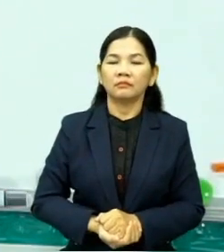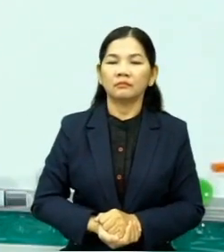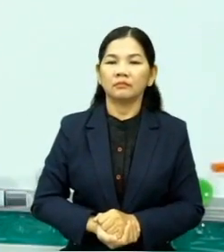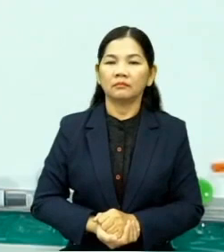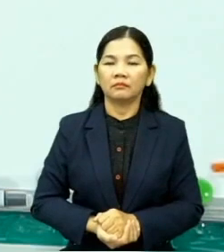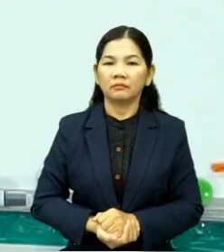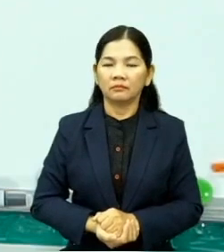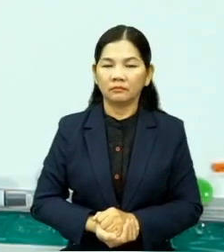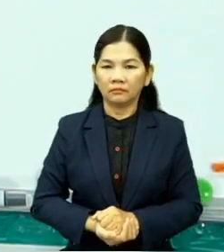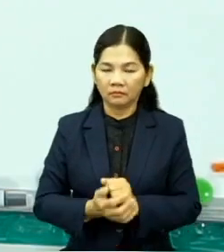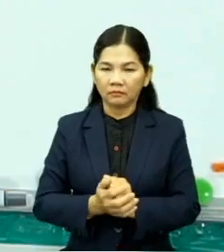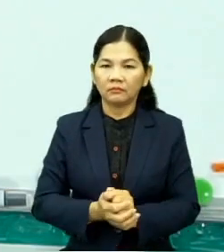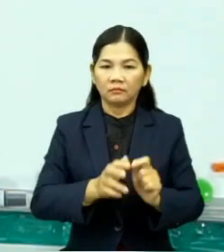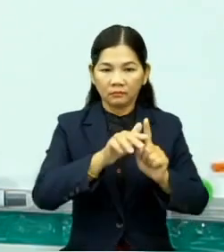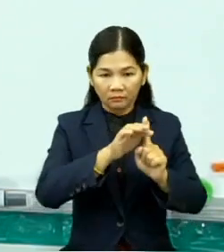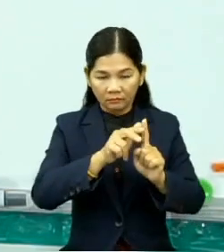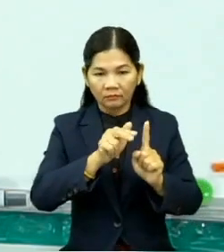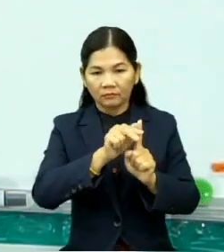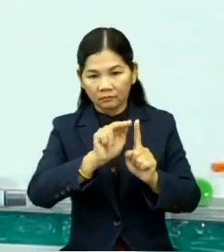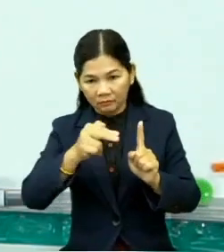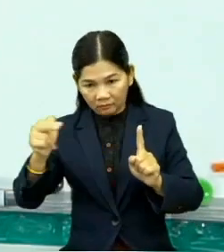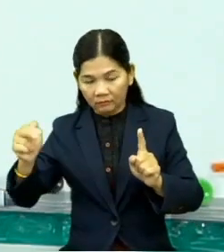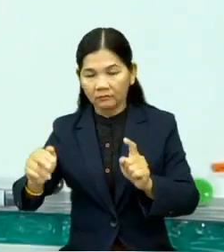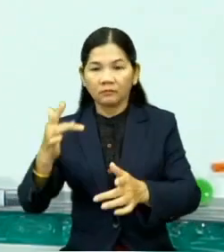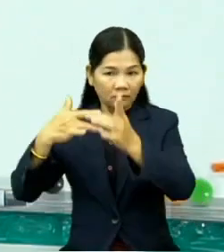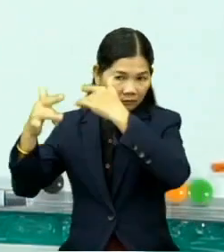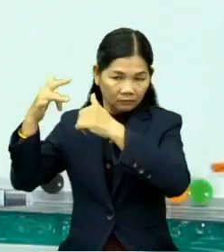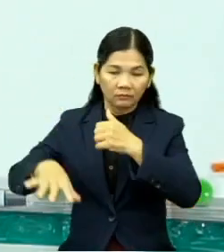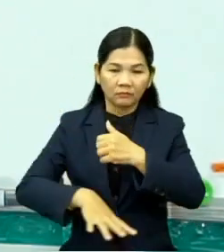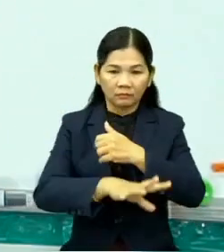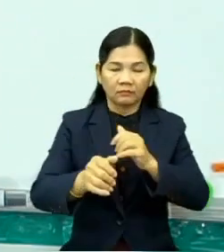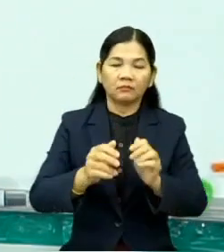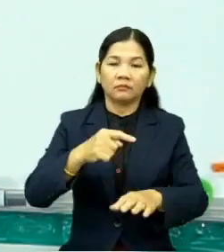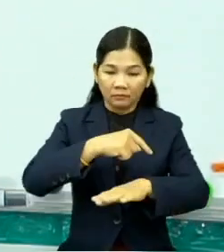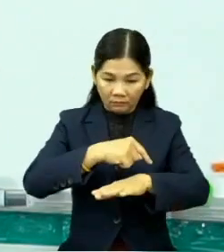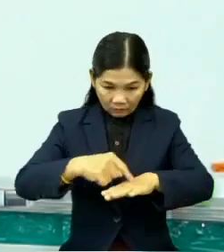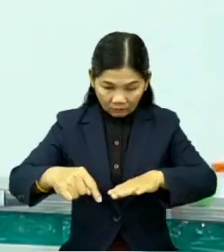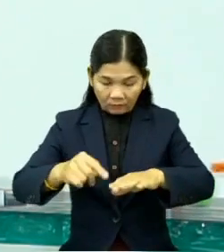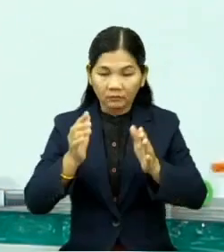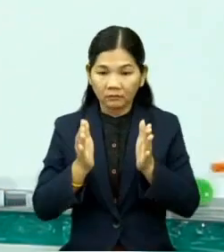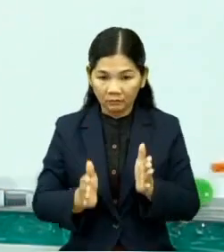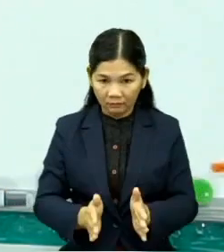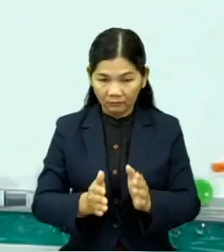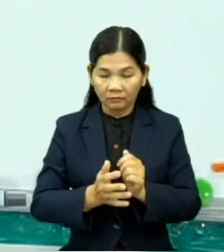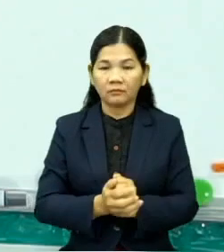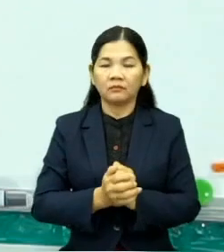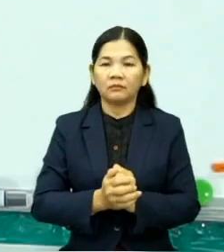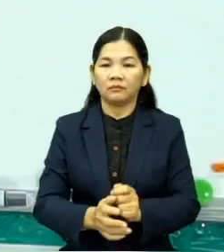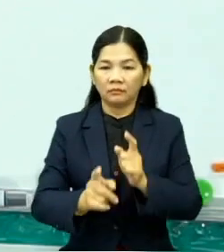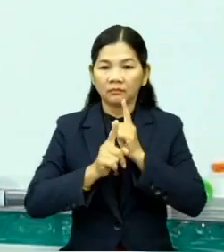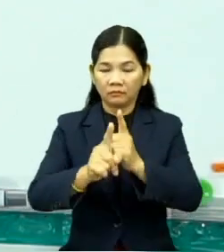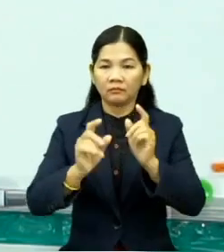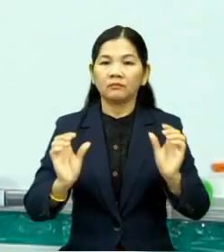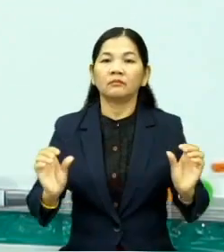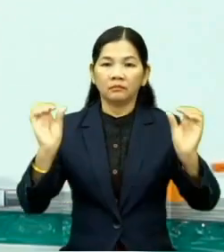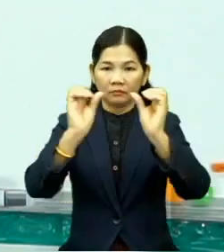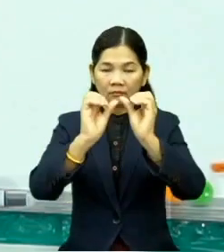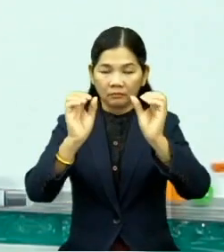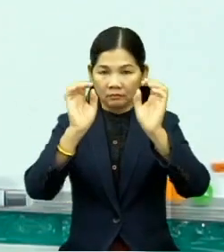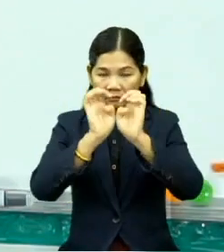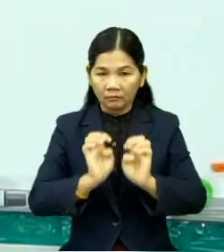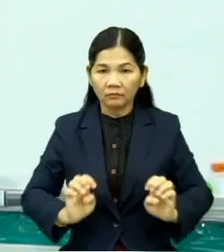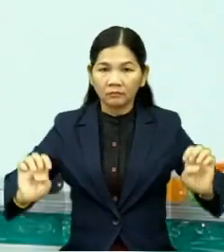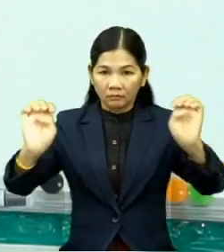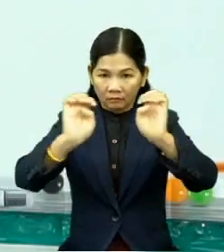រីឯបទភ្លេងបុរាណខ្មែរអ្នកនិពន្ធរៀបចំតាមលំនាំធម្មជា